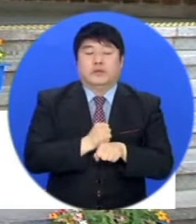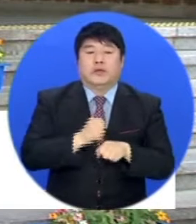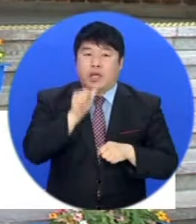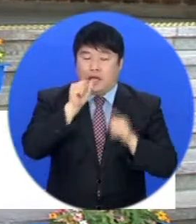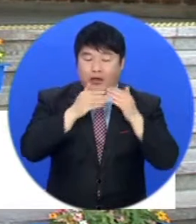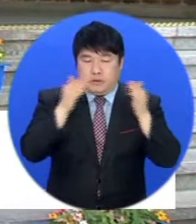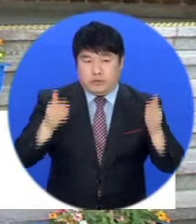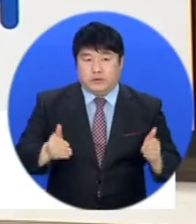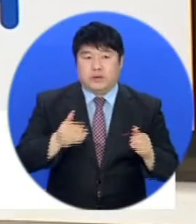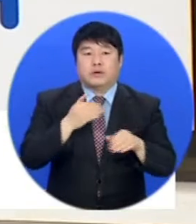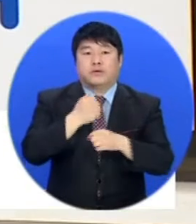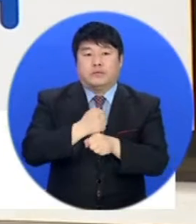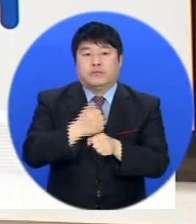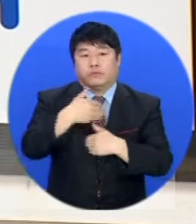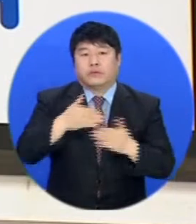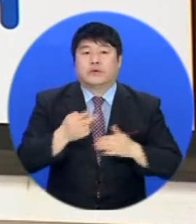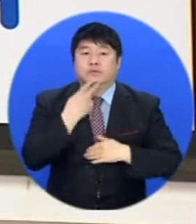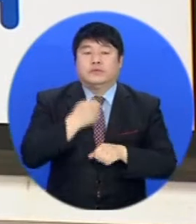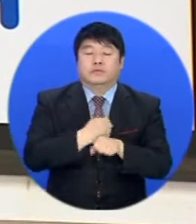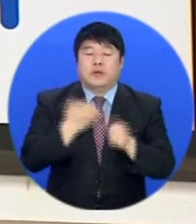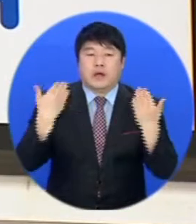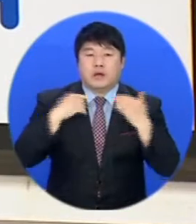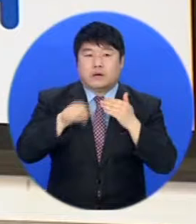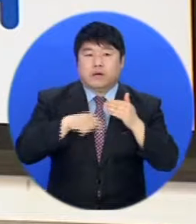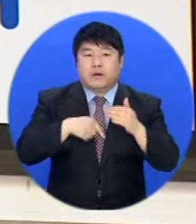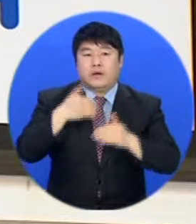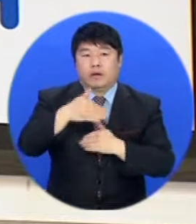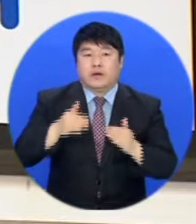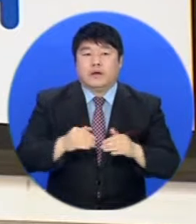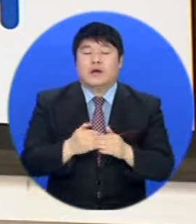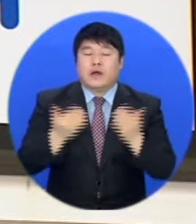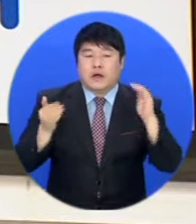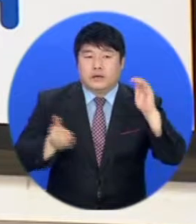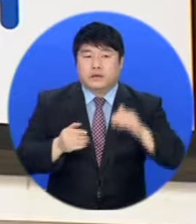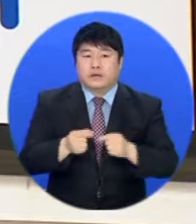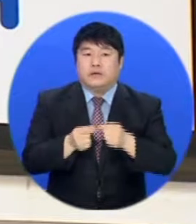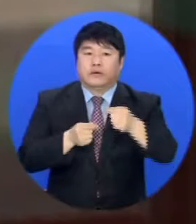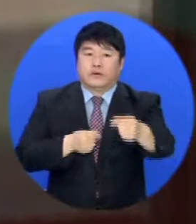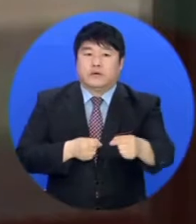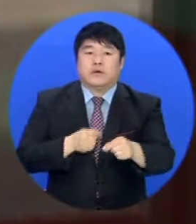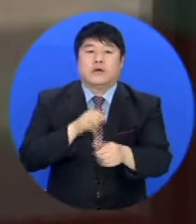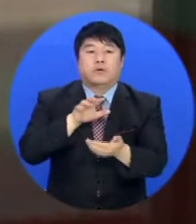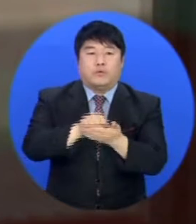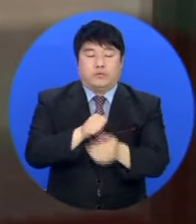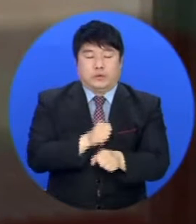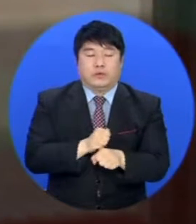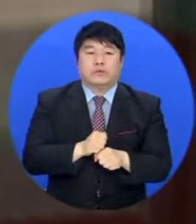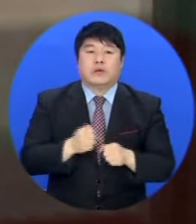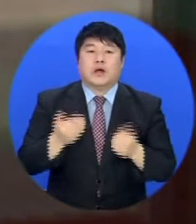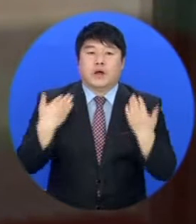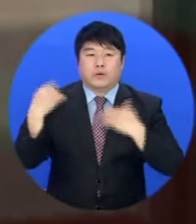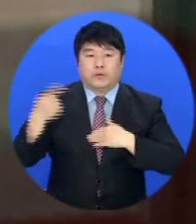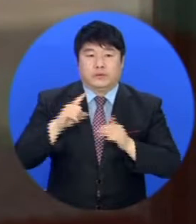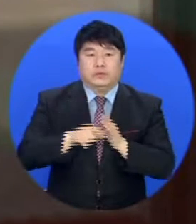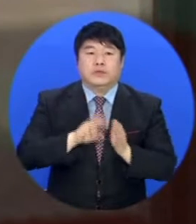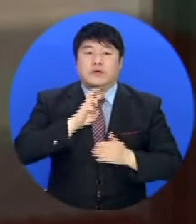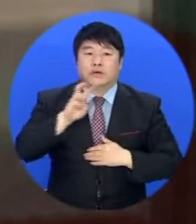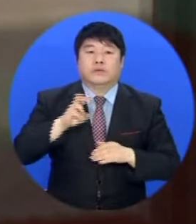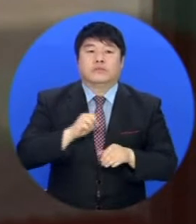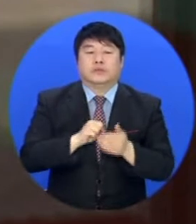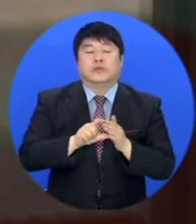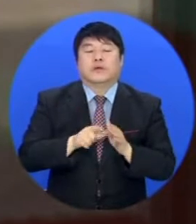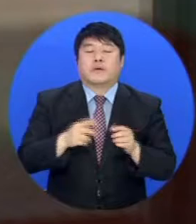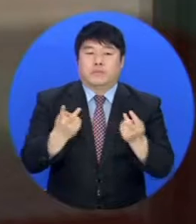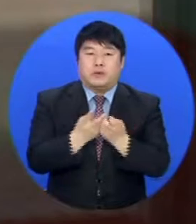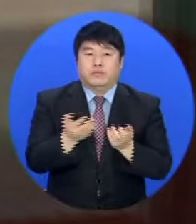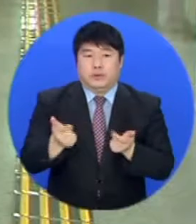않은 학교는 교실 내 학생 간 거리를 확보하고 등교 시간을 30분 범위 안에서 조정하는 등의 대책을